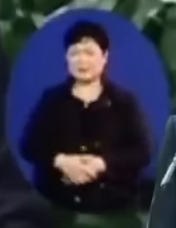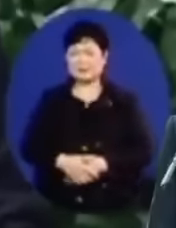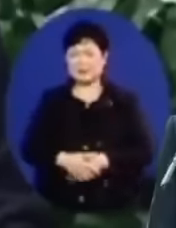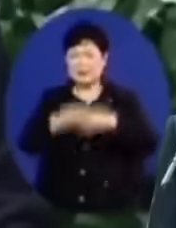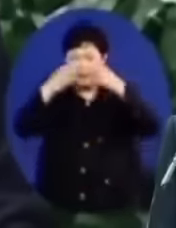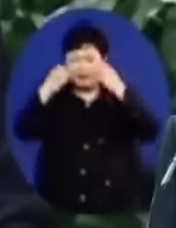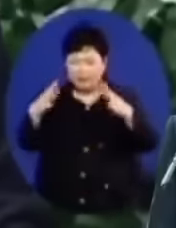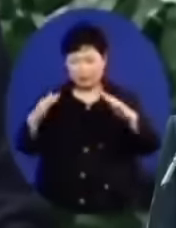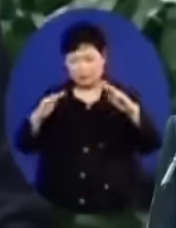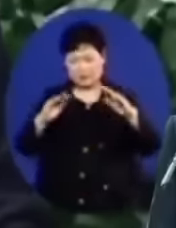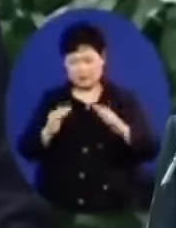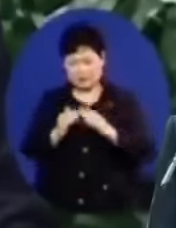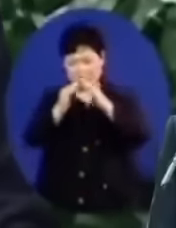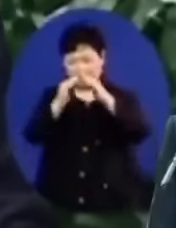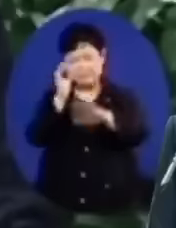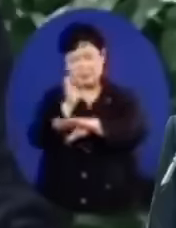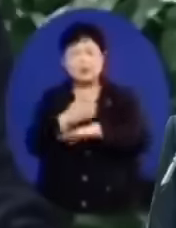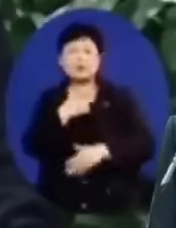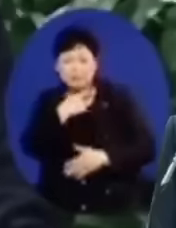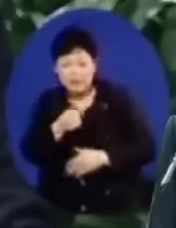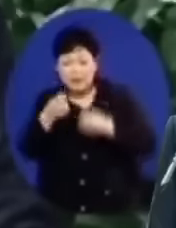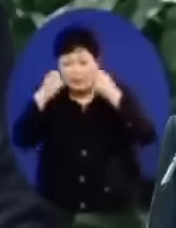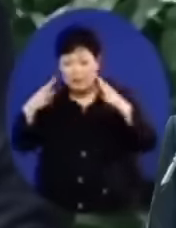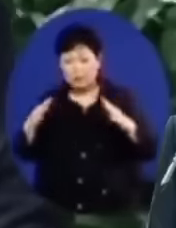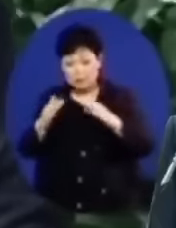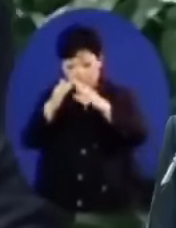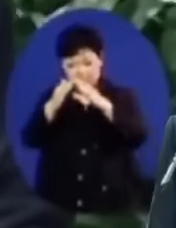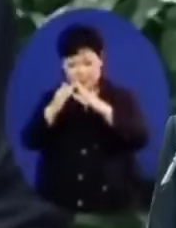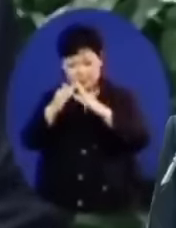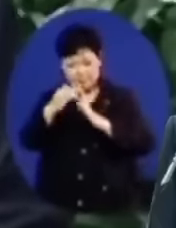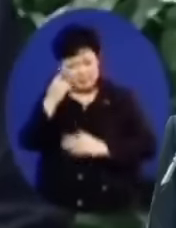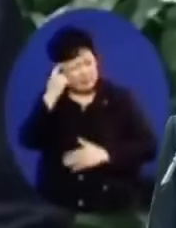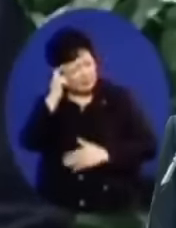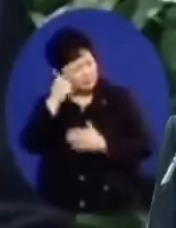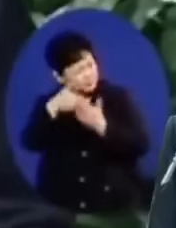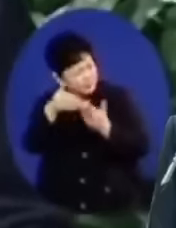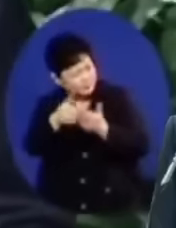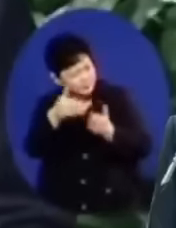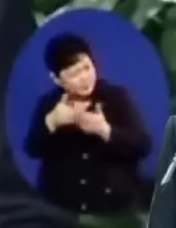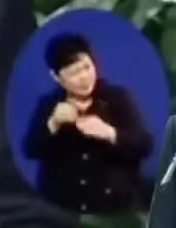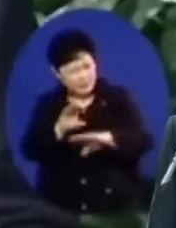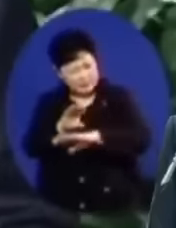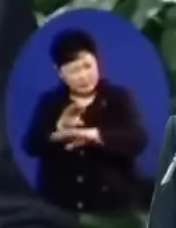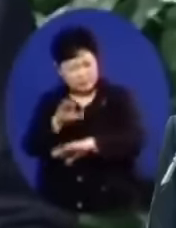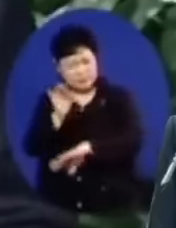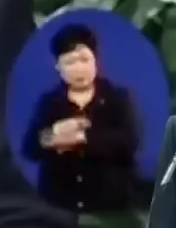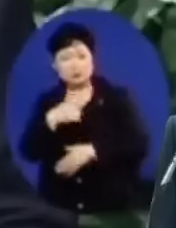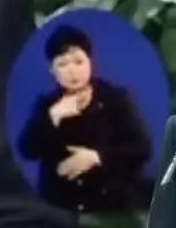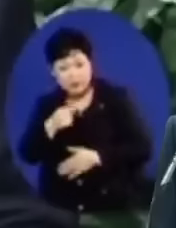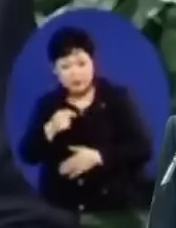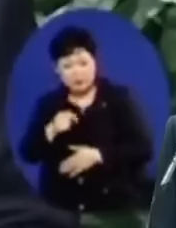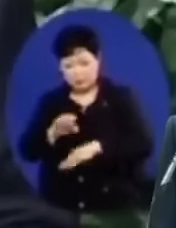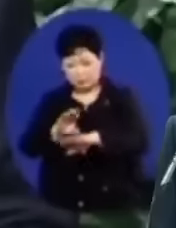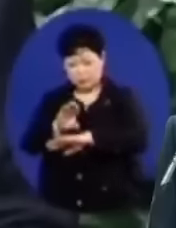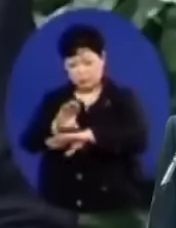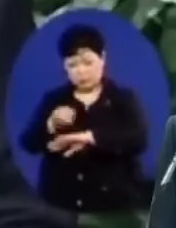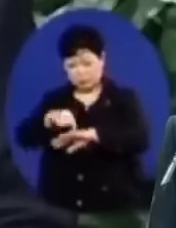새로운 집을 사고 싶으면 새로운 집을 마음에 그려라. 자동차를 사라면 자동차를 마음에